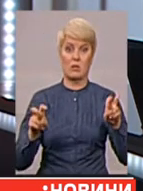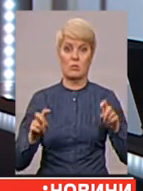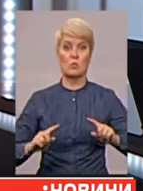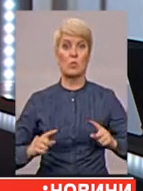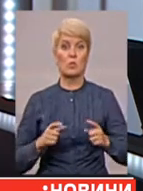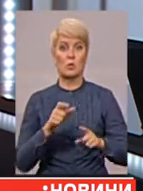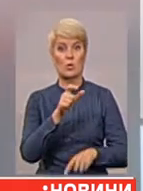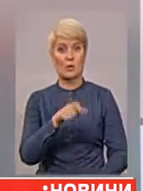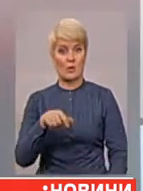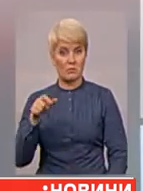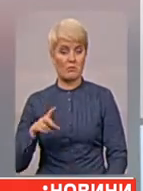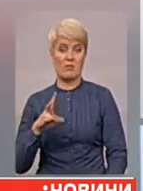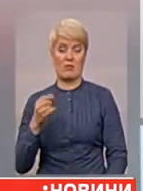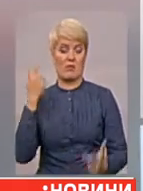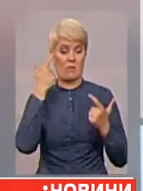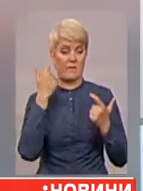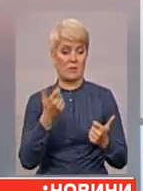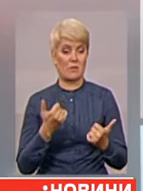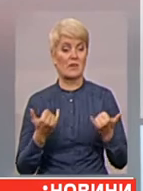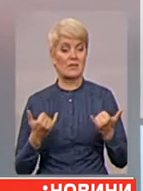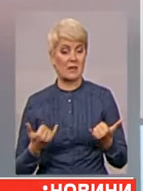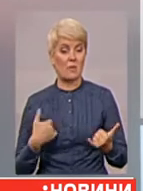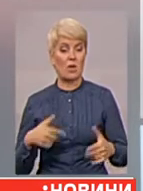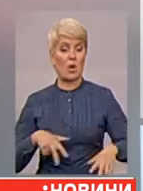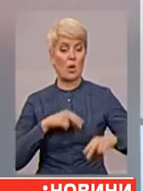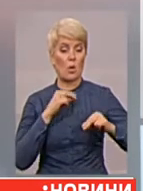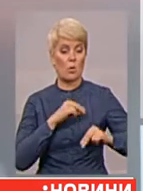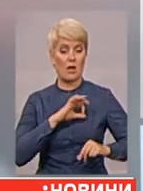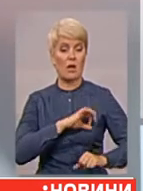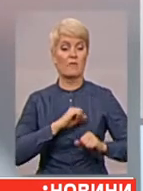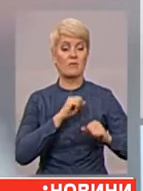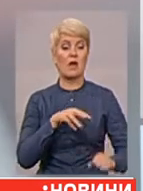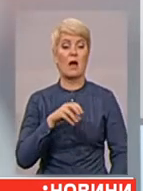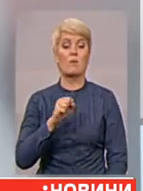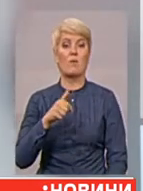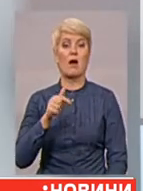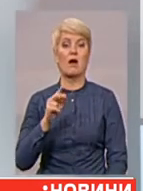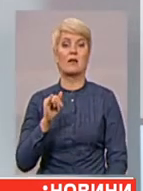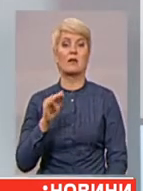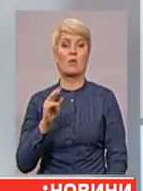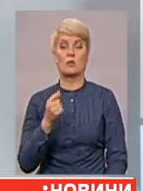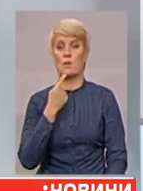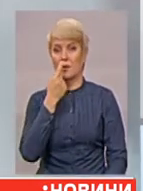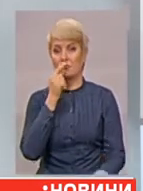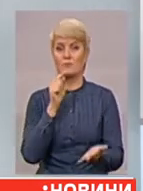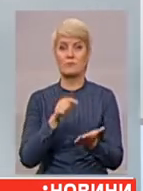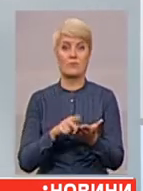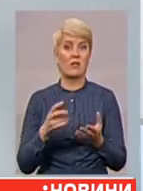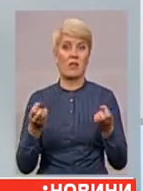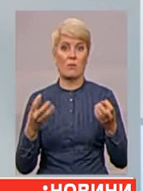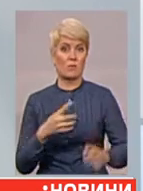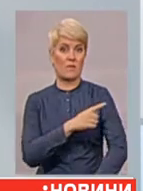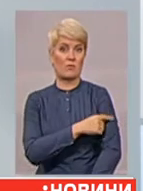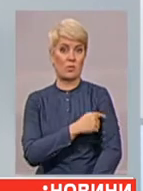повідомляли. В настоящее время мои коллеги-адвокаты из Магнитогорска пытаются получить к нему доступ. Это не просто в больничных